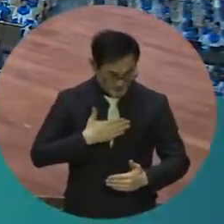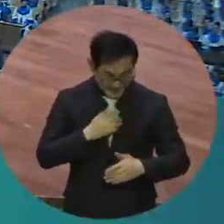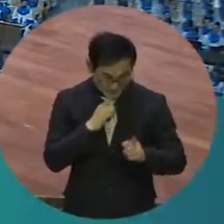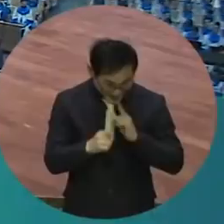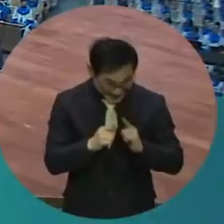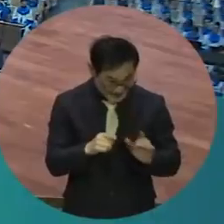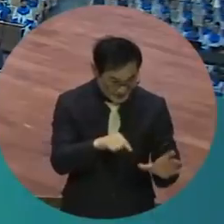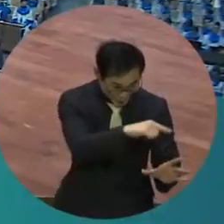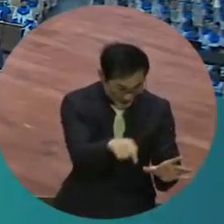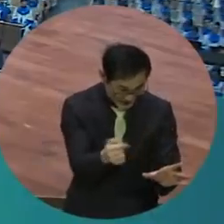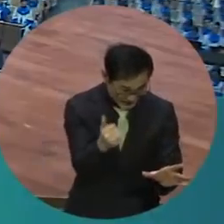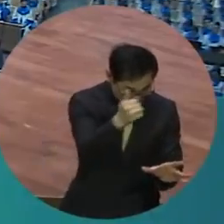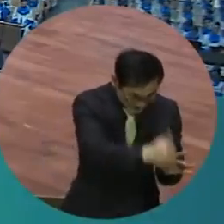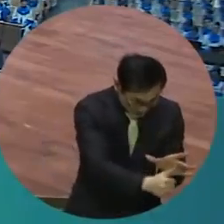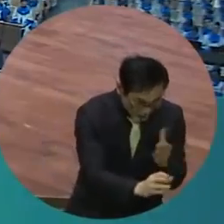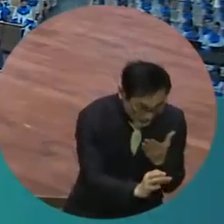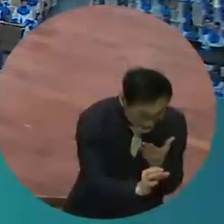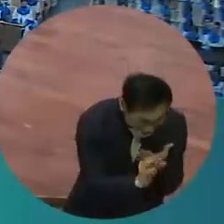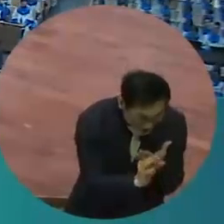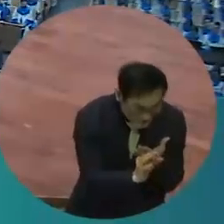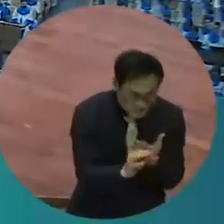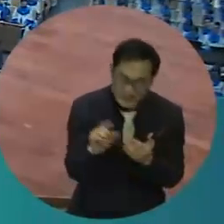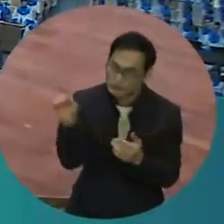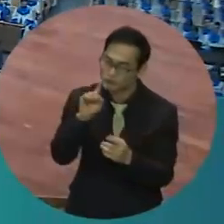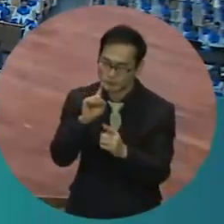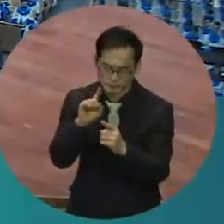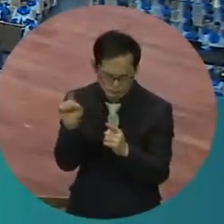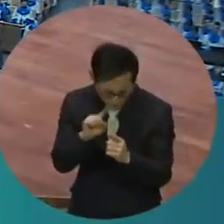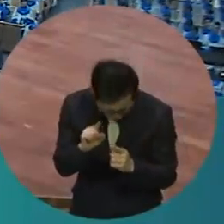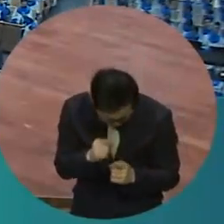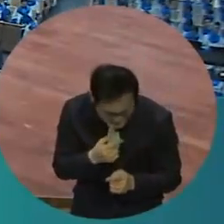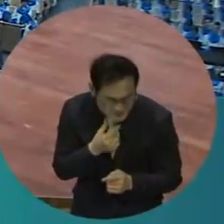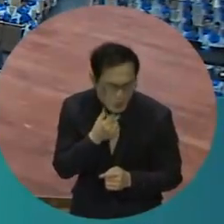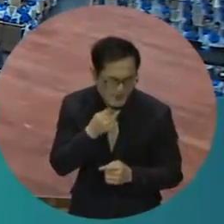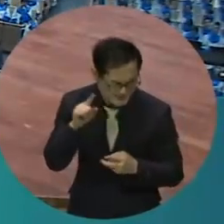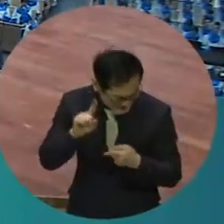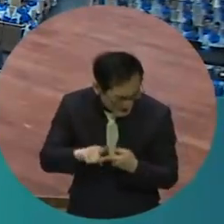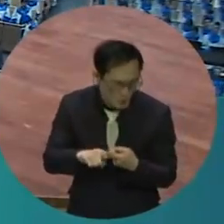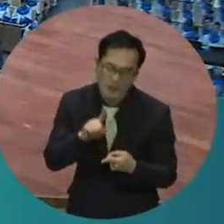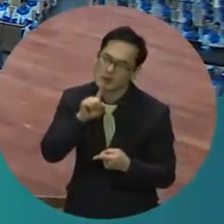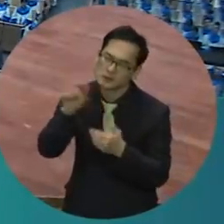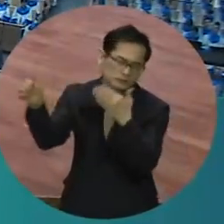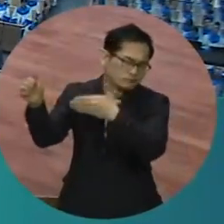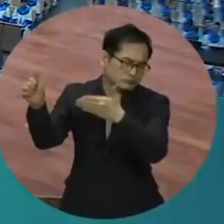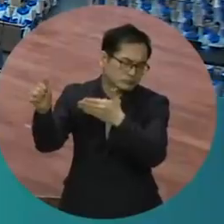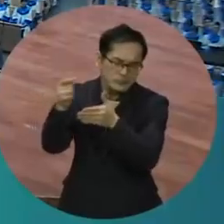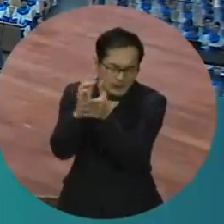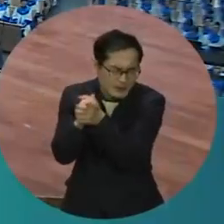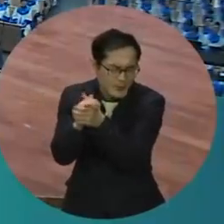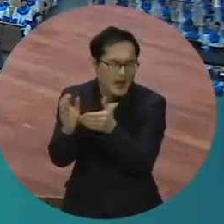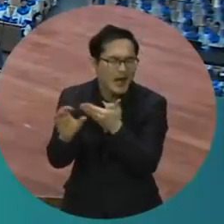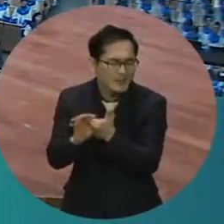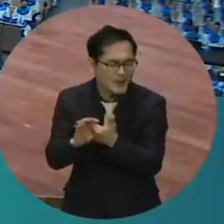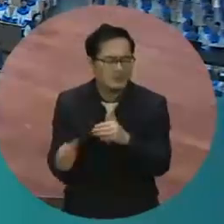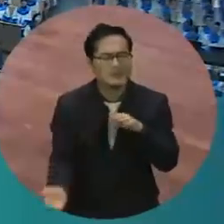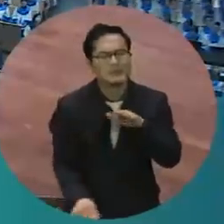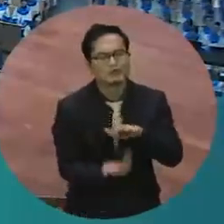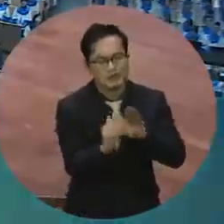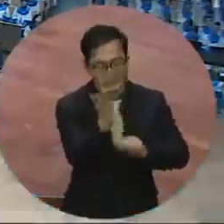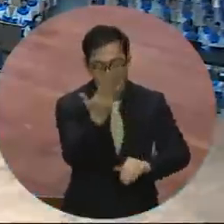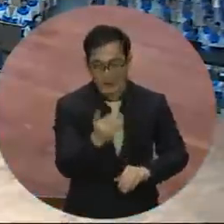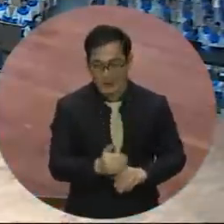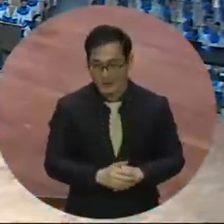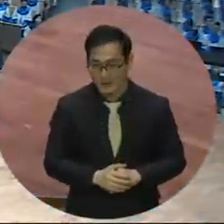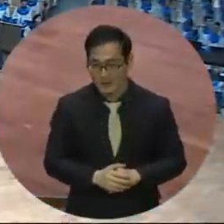말이 너희 안에 거하면 무엇이든지 원하는 대로 구하라. 그리하면 이루리라. 너희가 내